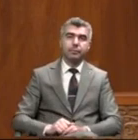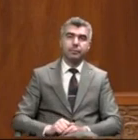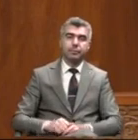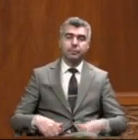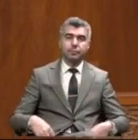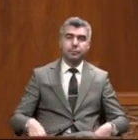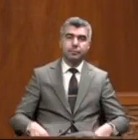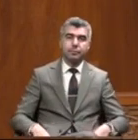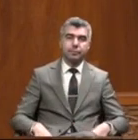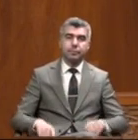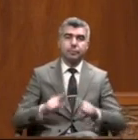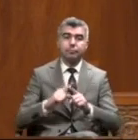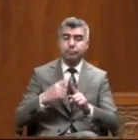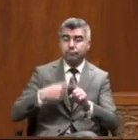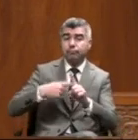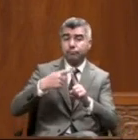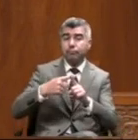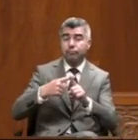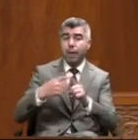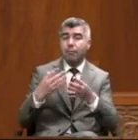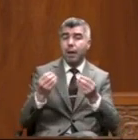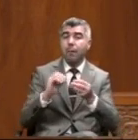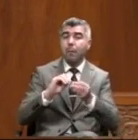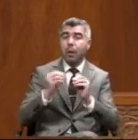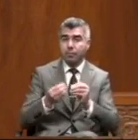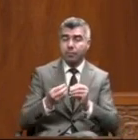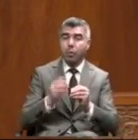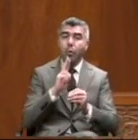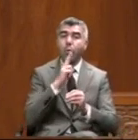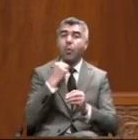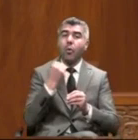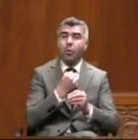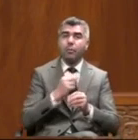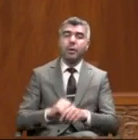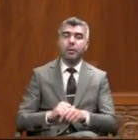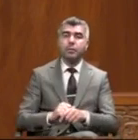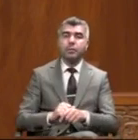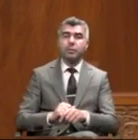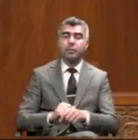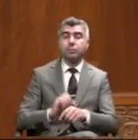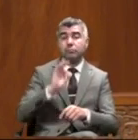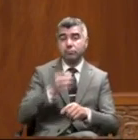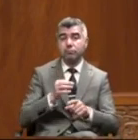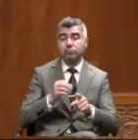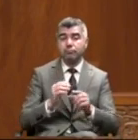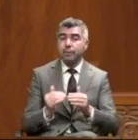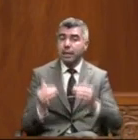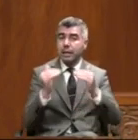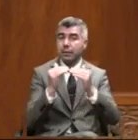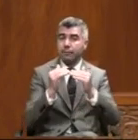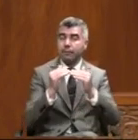وبالرغم من توالي هذه الازمات استطاعت الحكومه التوفيق في نفس الوقت